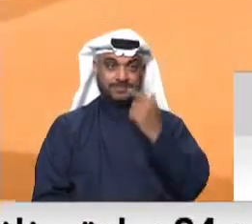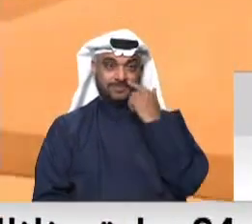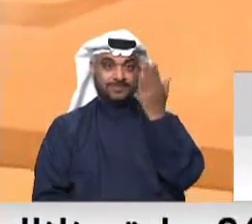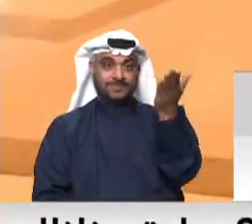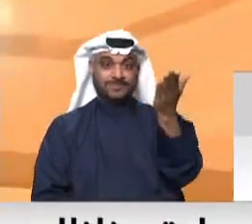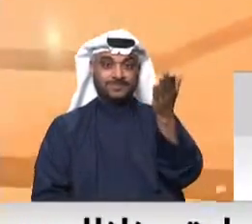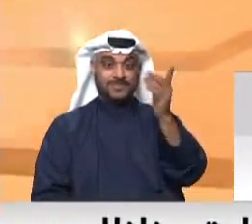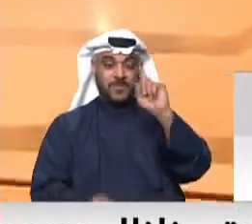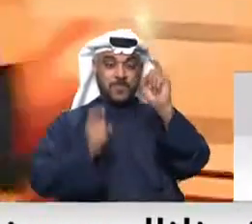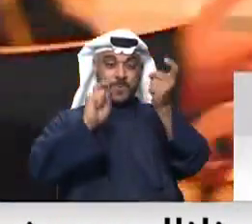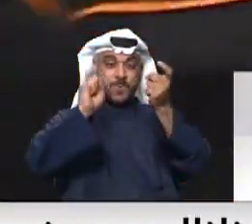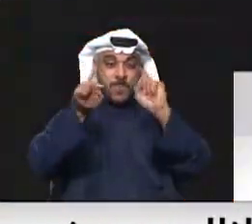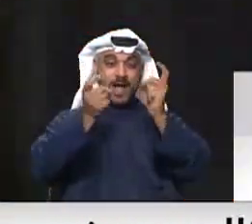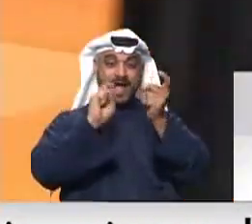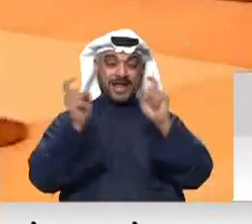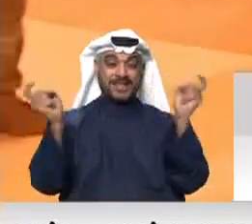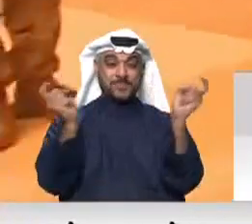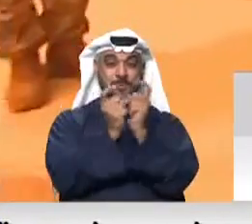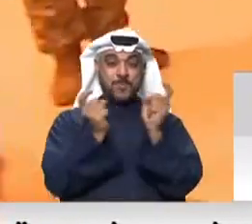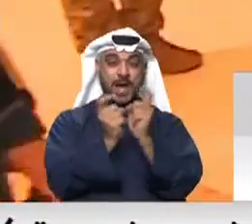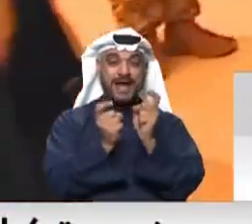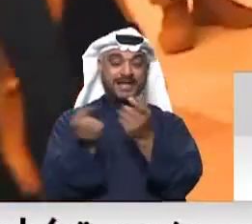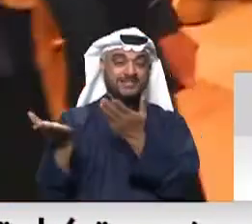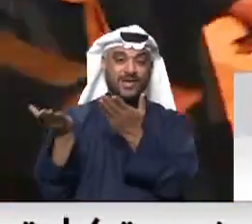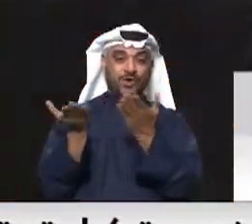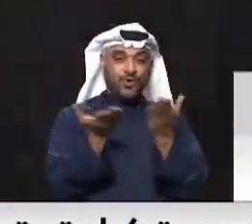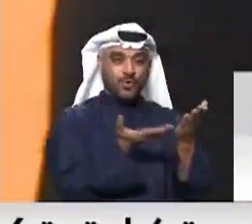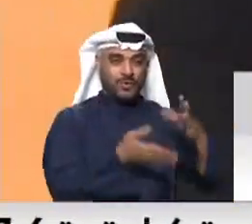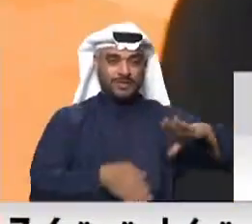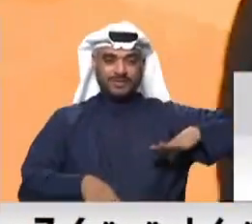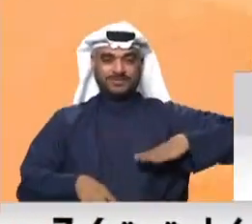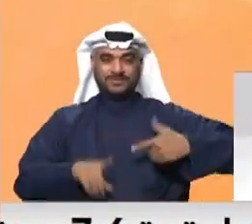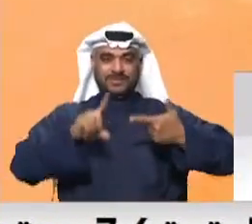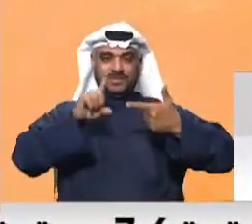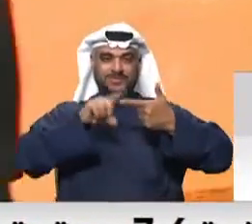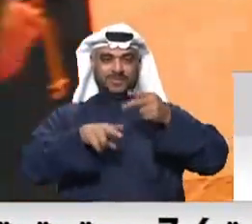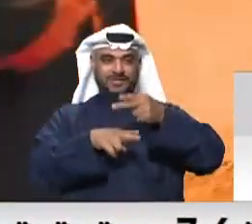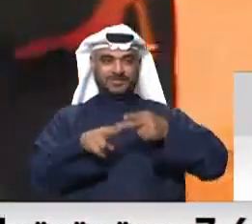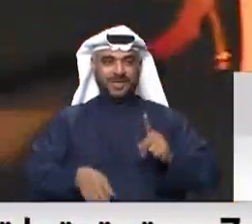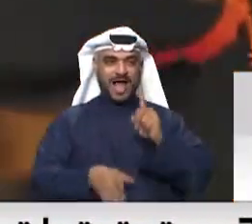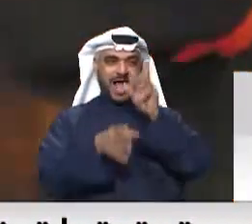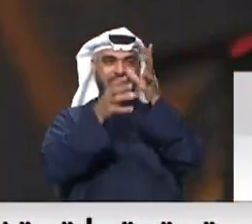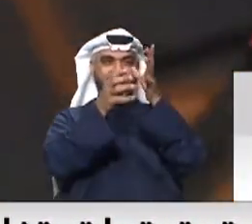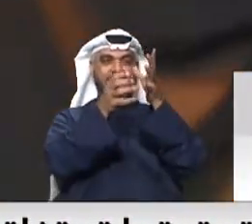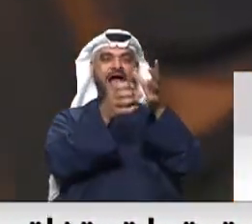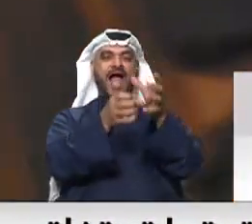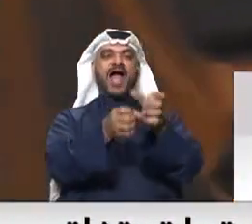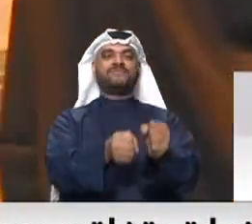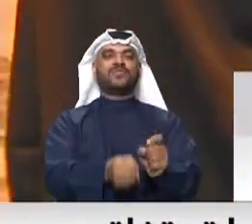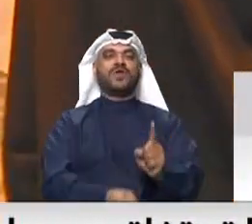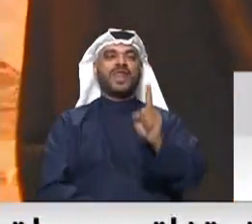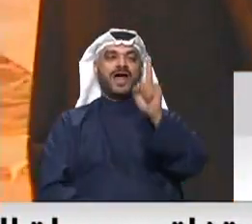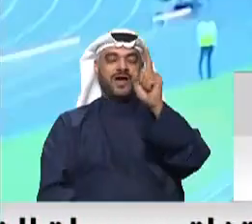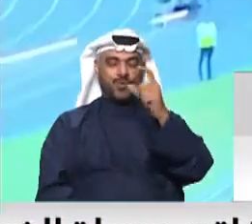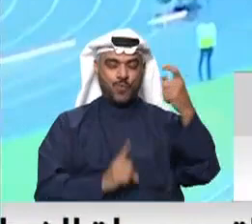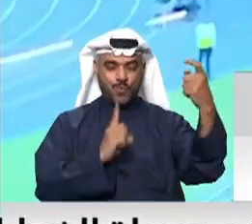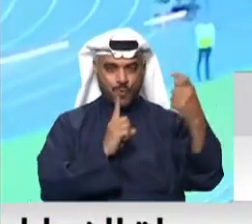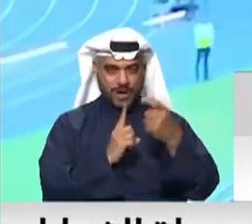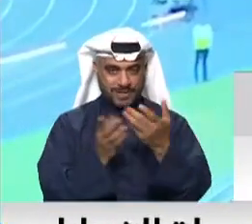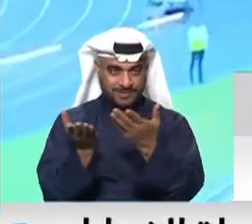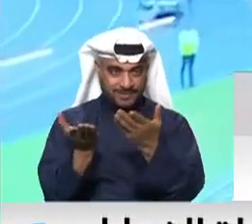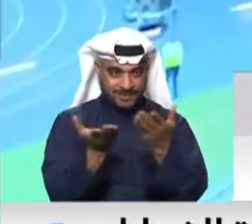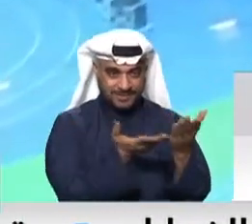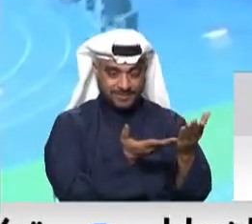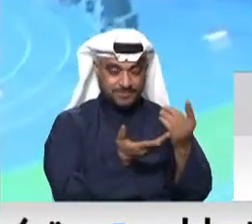كروية مميزة كانت تحت رعاية وحضور سمو ولي العهد الشيخ مشعل الأحمد الجابر الصباح حفظه الله،